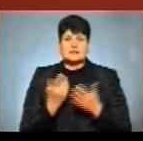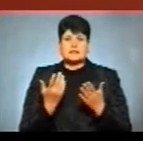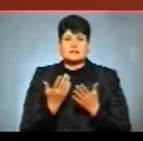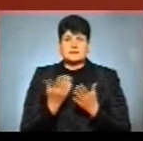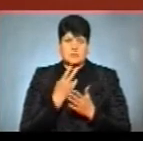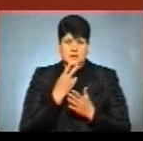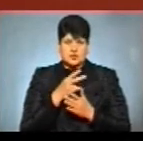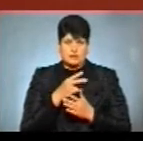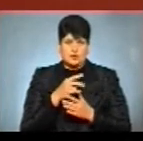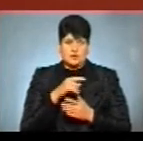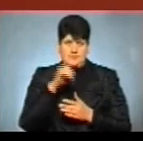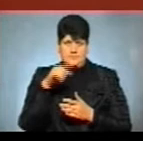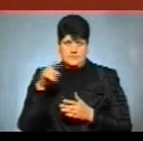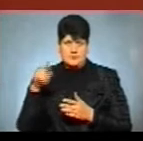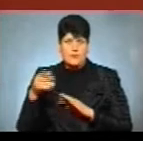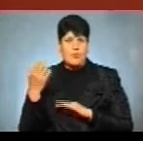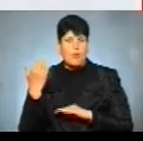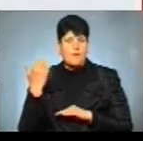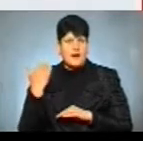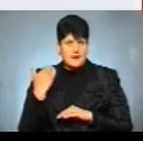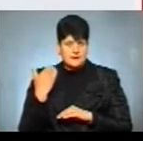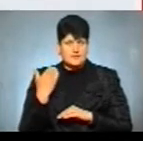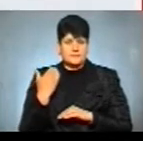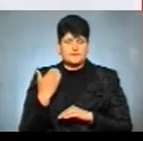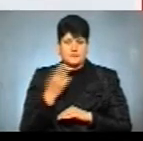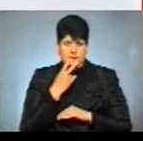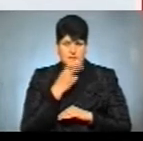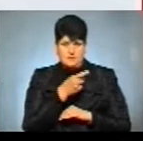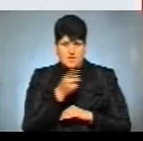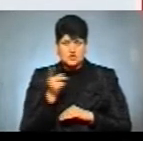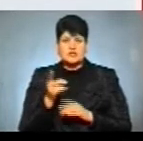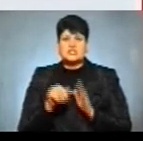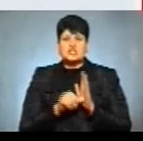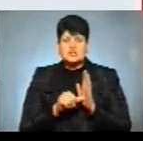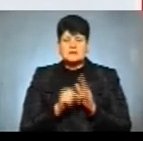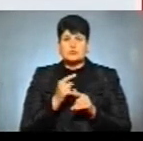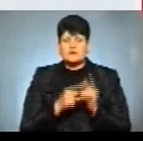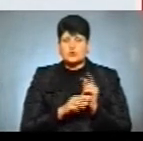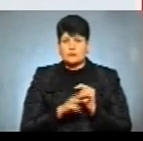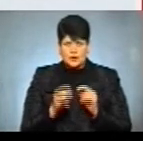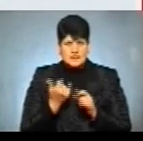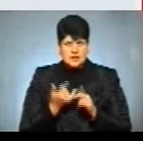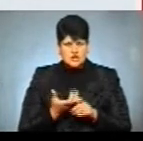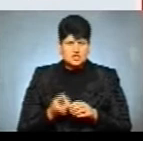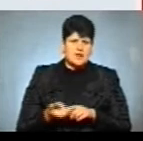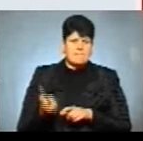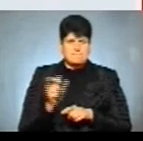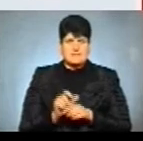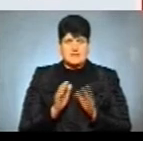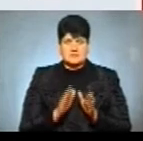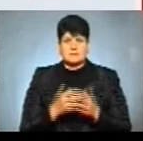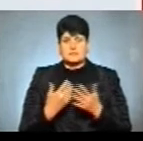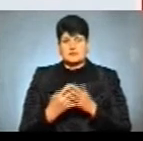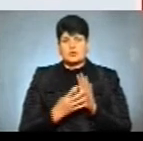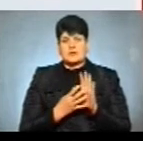яку ми бачили в попередніх слайдах, так. Тобто тут ми бачили 6,5 мільйонів, зараз ще більше. Зараз ще більше,